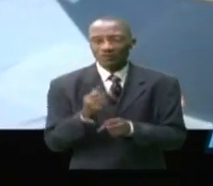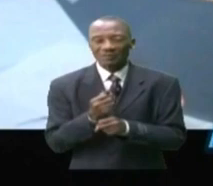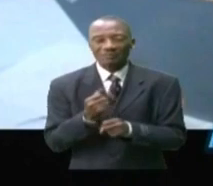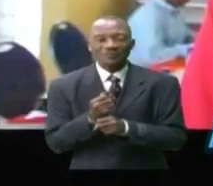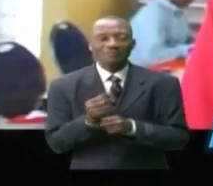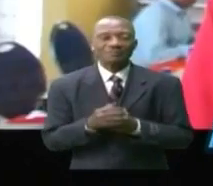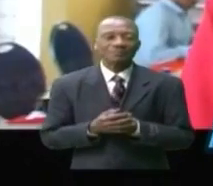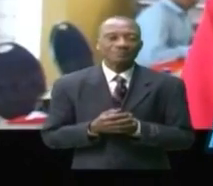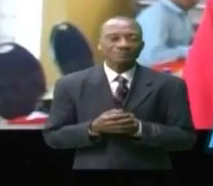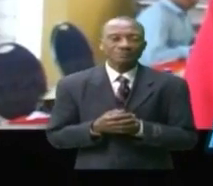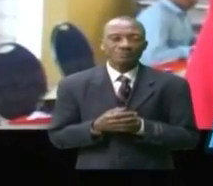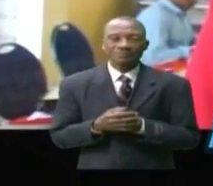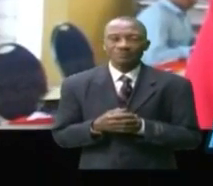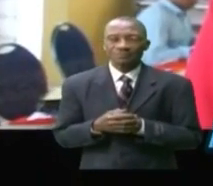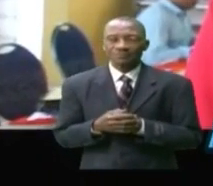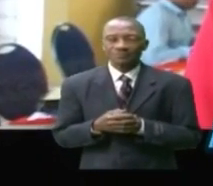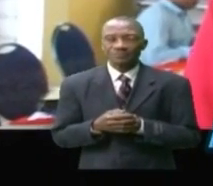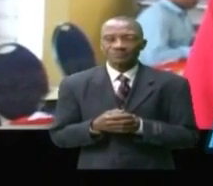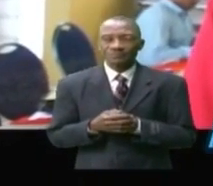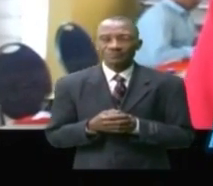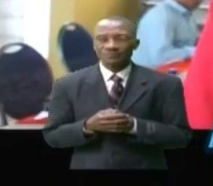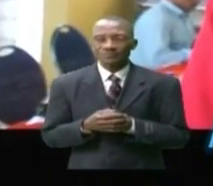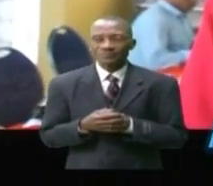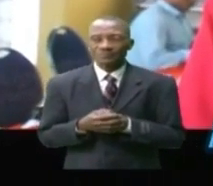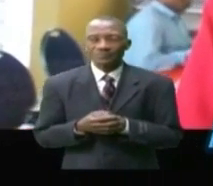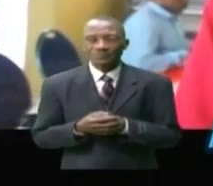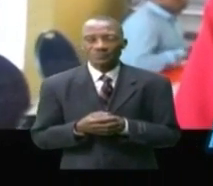que les difficultés que nous rencontrons